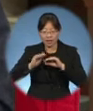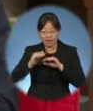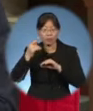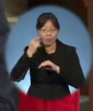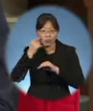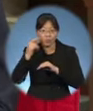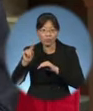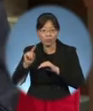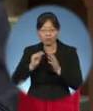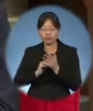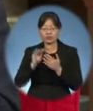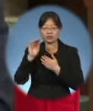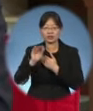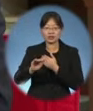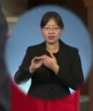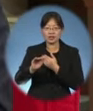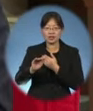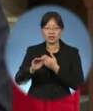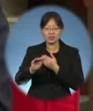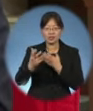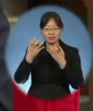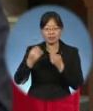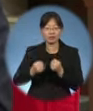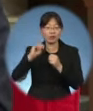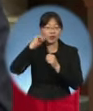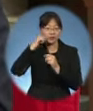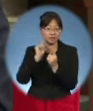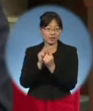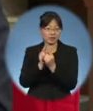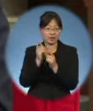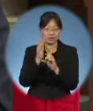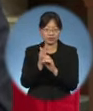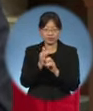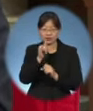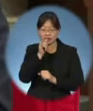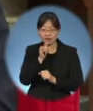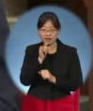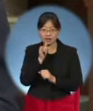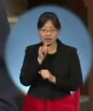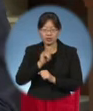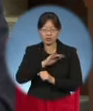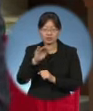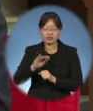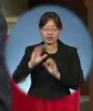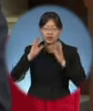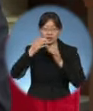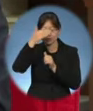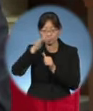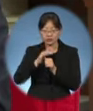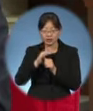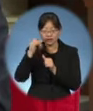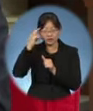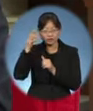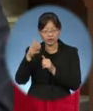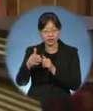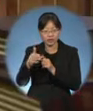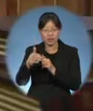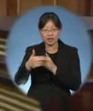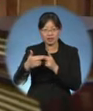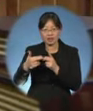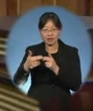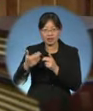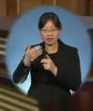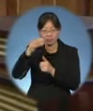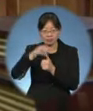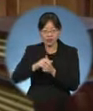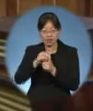못하면 그 이후에 상당한 많은 어려움들이 따라온다는 것이 우리 소아청소년 정신학에서 잘 알려져 있죠. 그래서 일종의